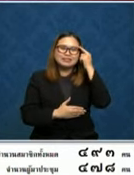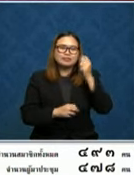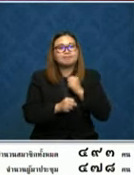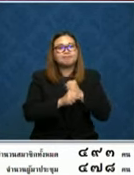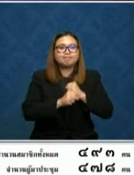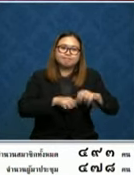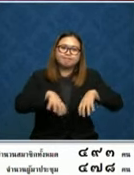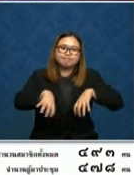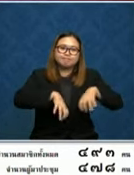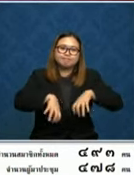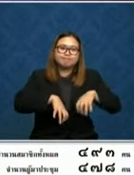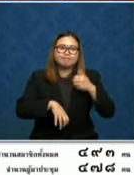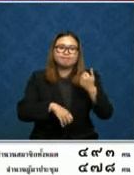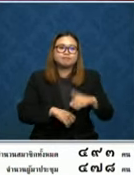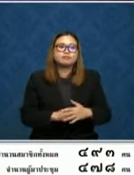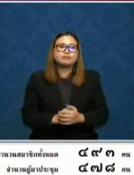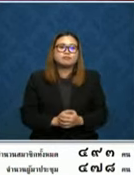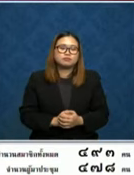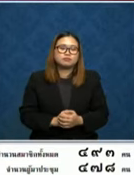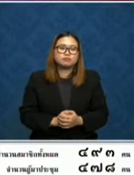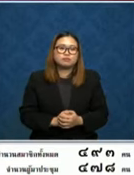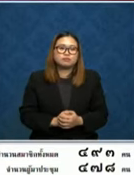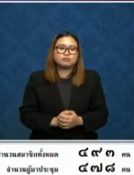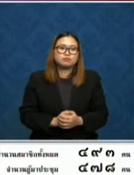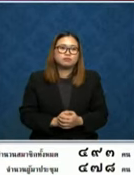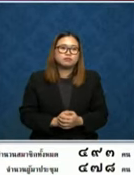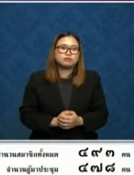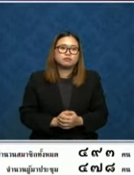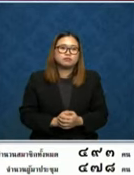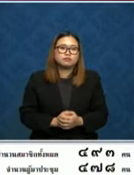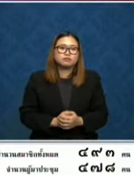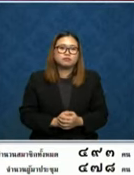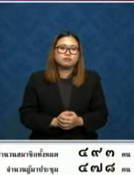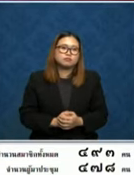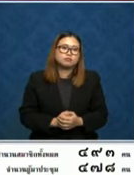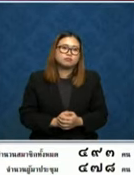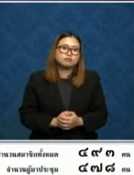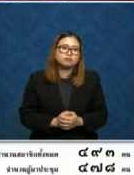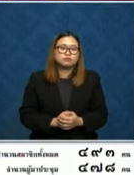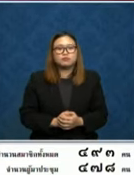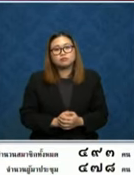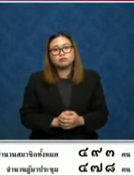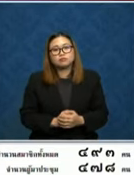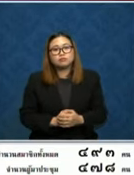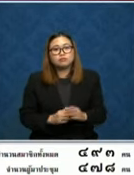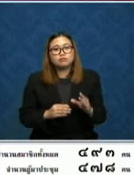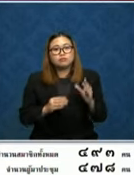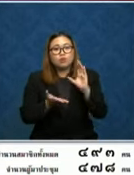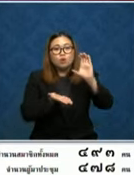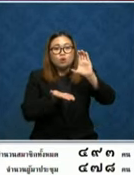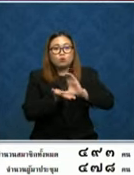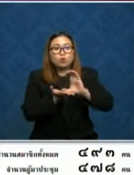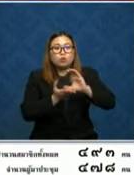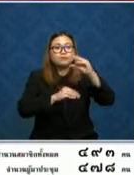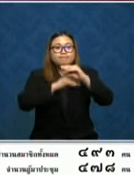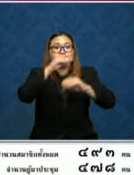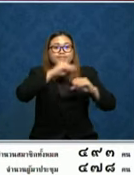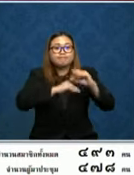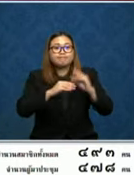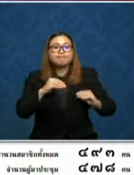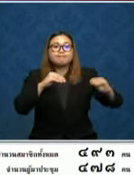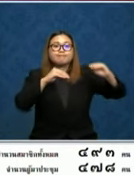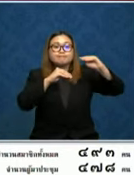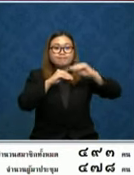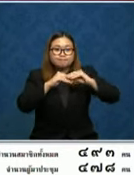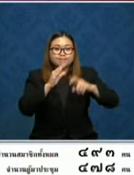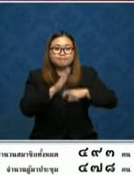ลานั้นสาเหตุที่ทำให้ต้นทุนก่อสร้างเพิ่มขึ้นอย่างมากมาจากหลายสาเหตุครับ ไม่ว่าจะเ